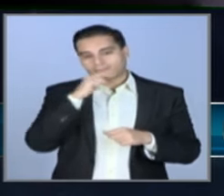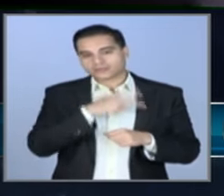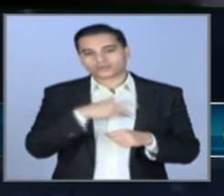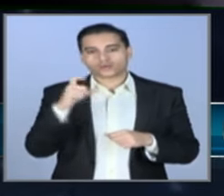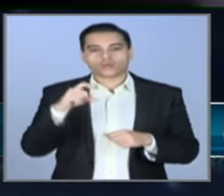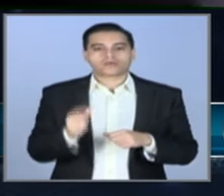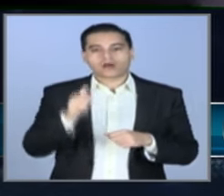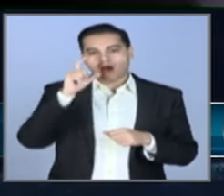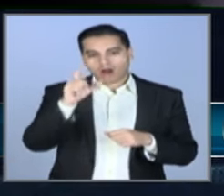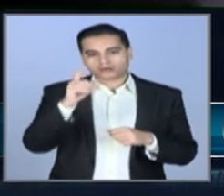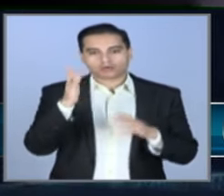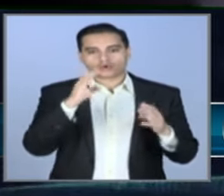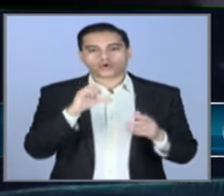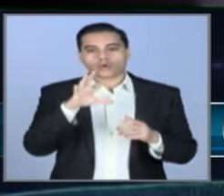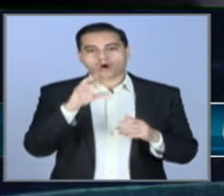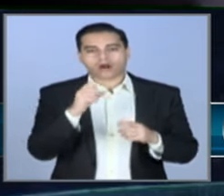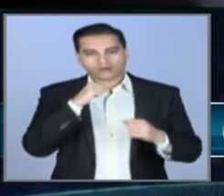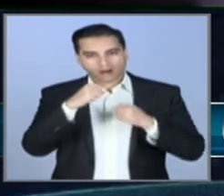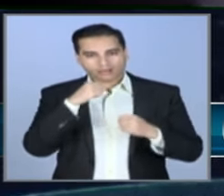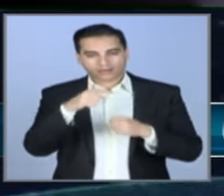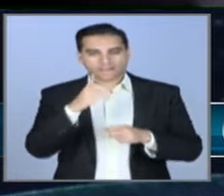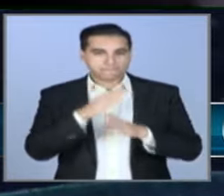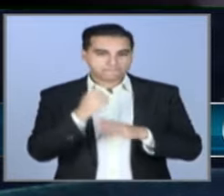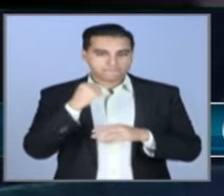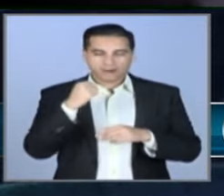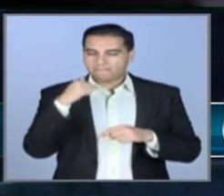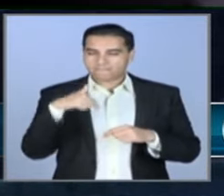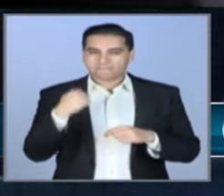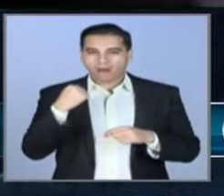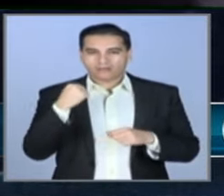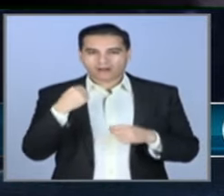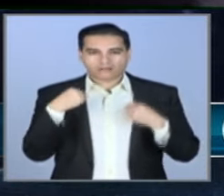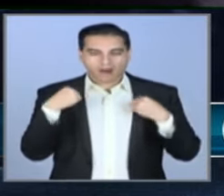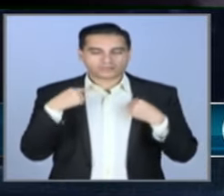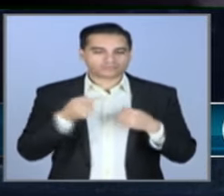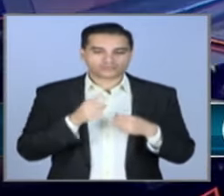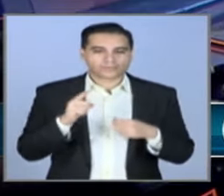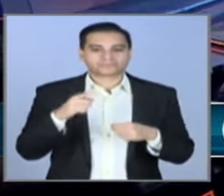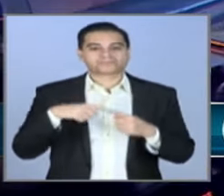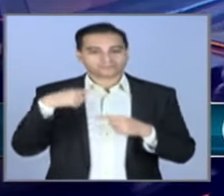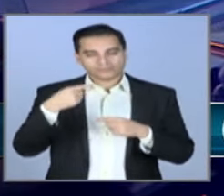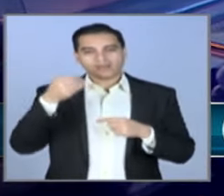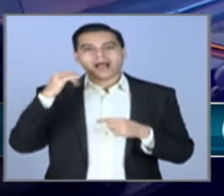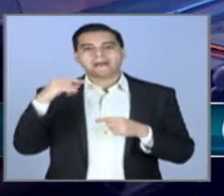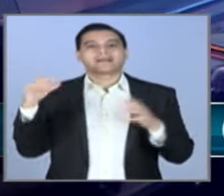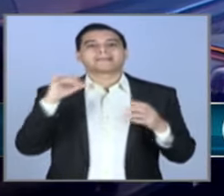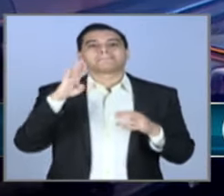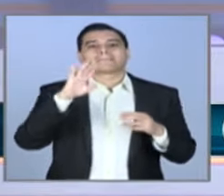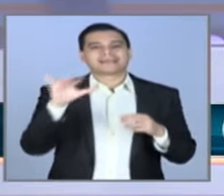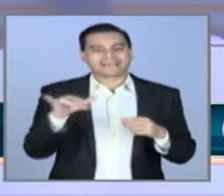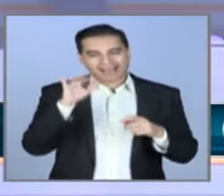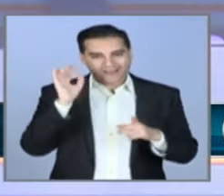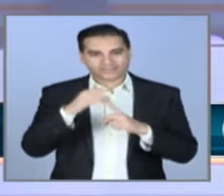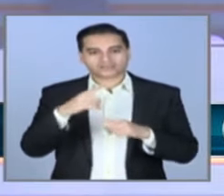نوران جوهر؟ كاراتيه. غلط. من قام بدور سمير في فيلم سمير أبو النيل؟ أحمد مكي. صح. كم عدد قلوب